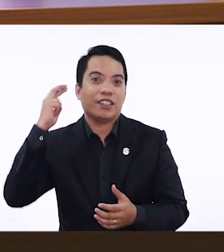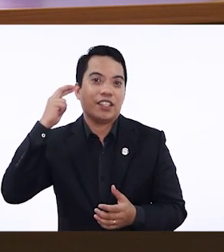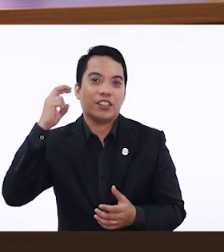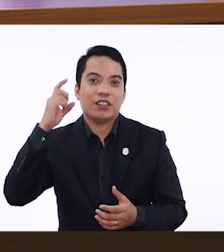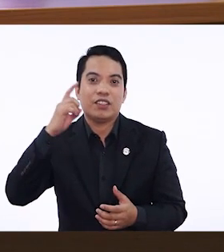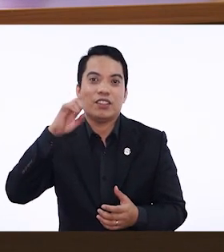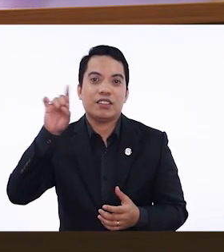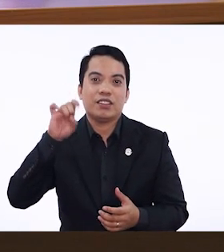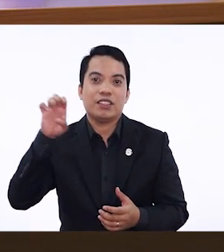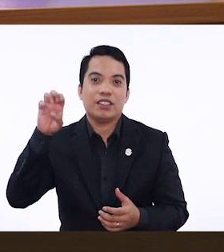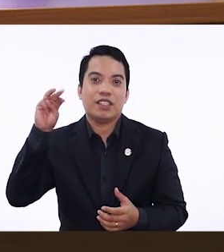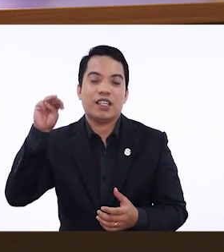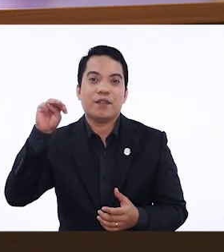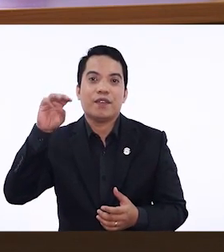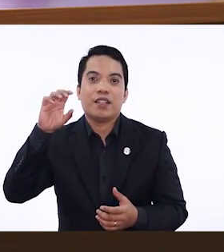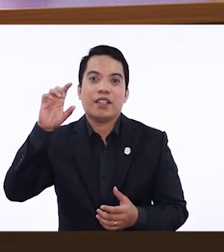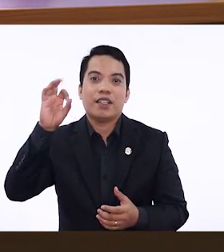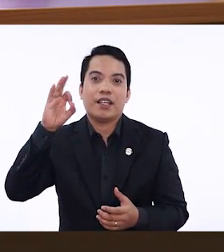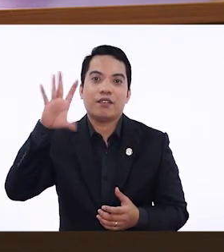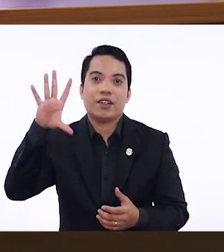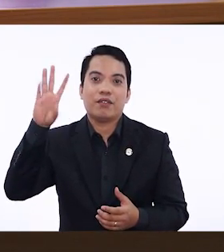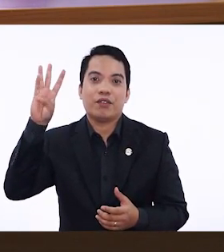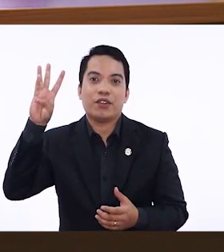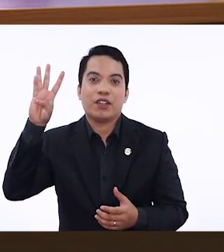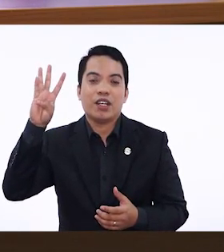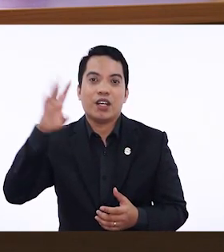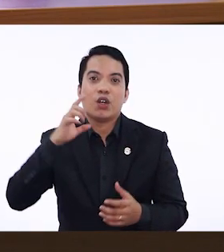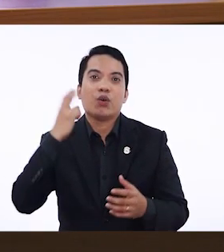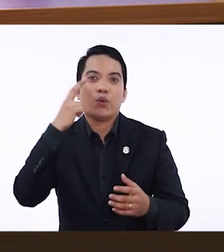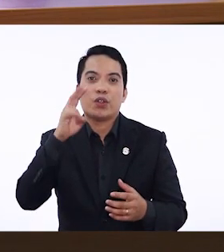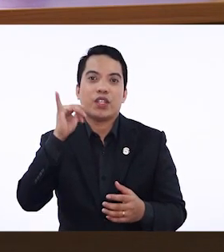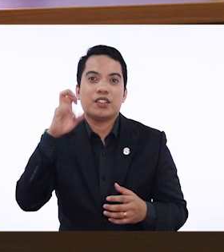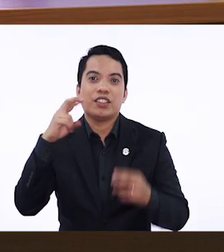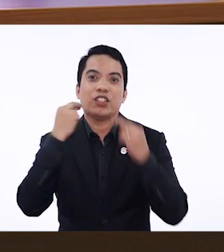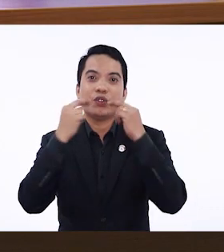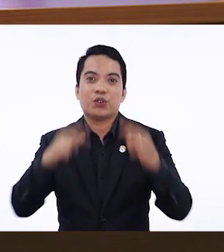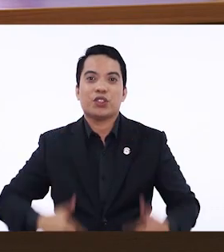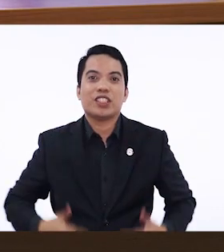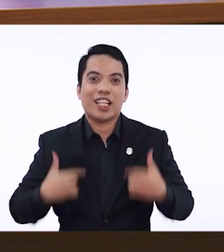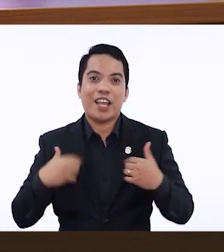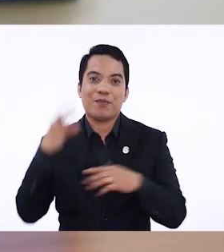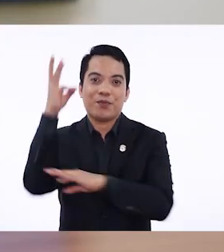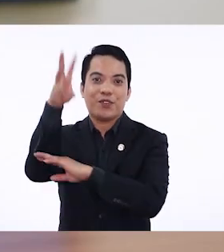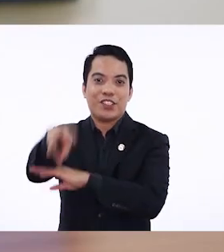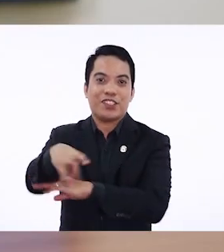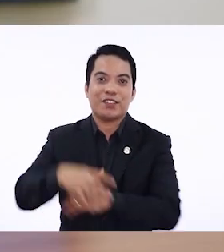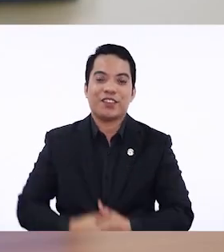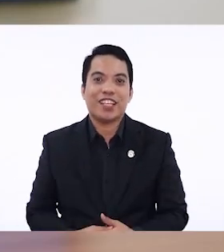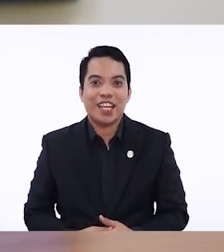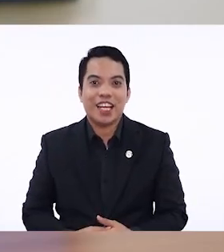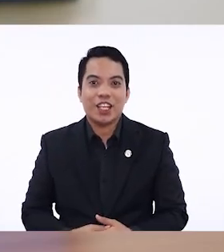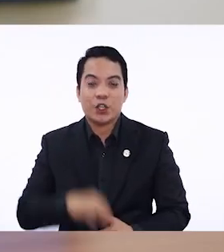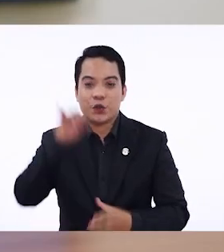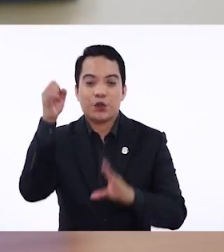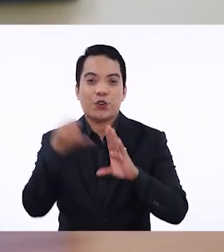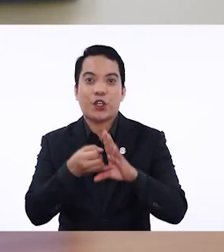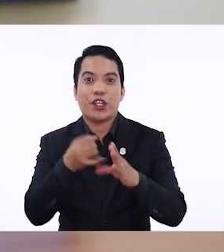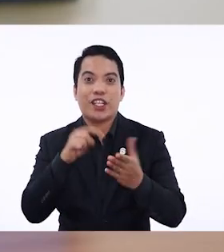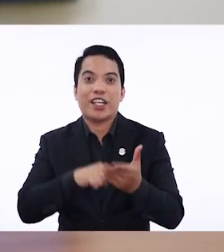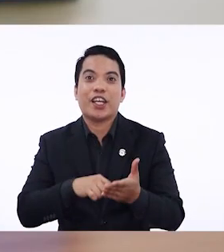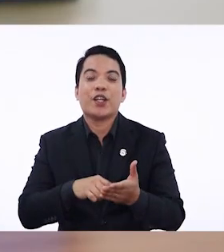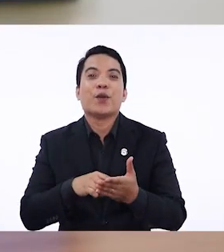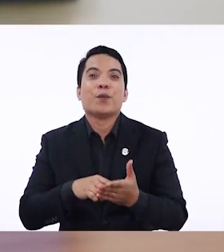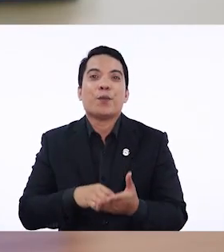DZM 954 and watch Iglesia ni Cristo News live tonight at 6. Join us